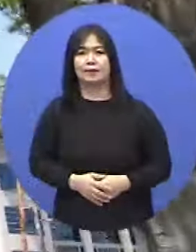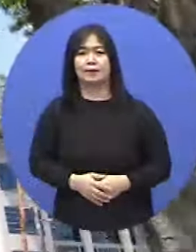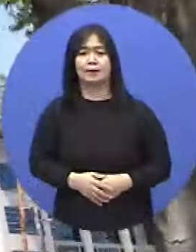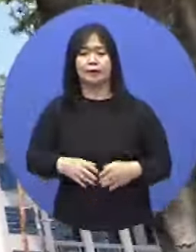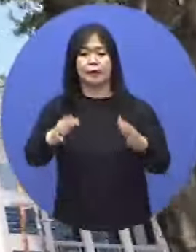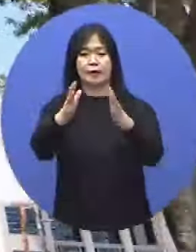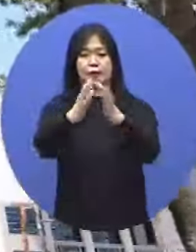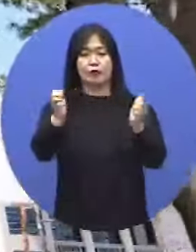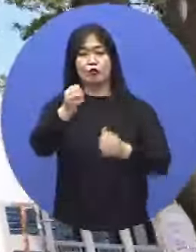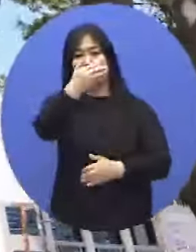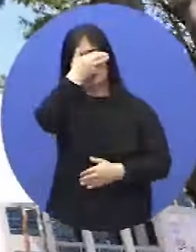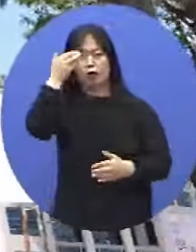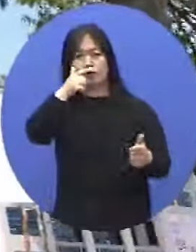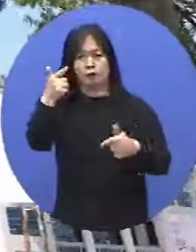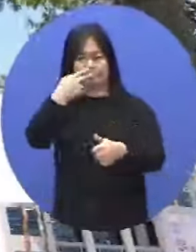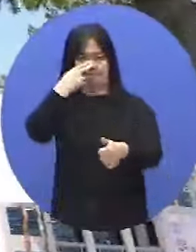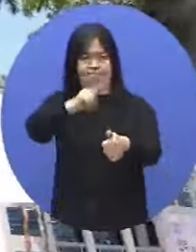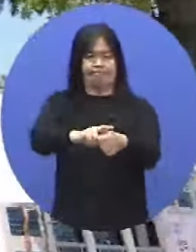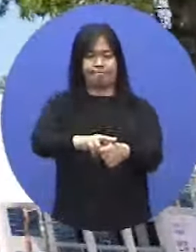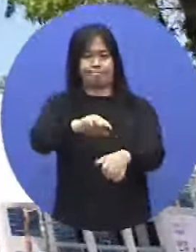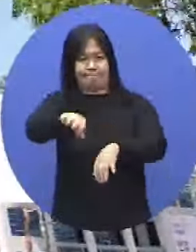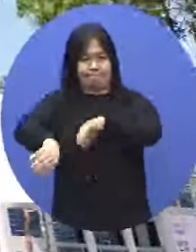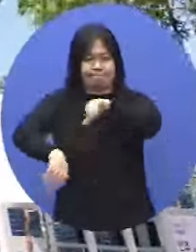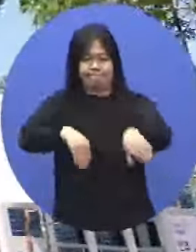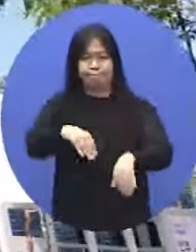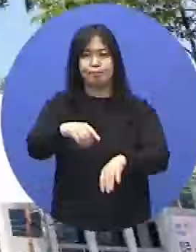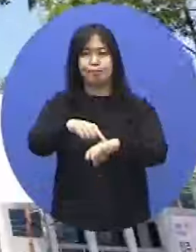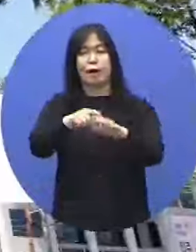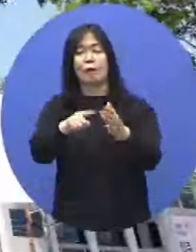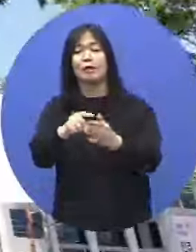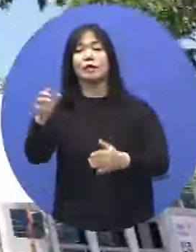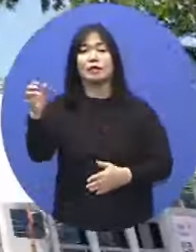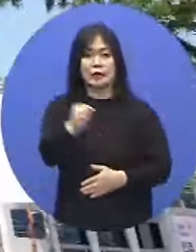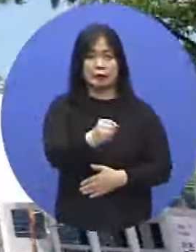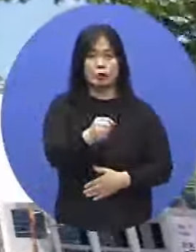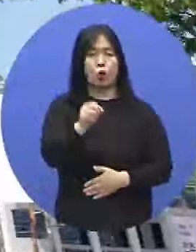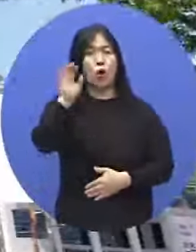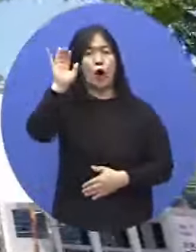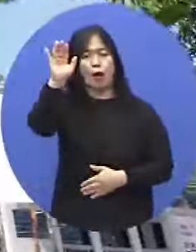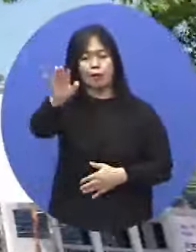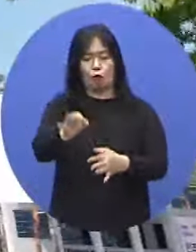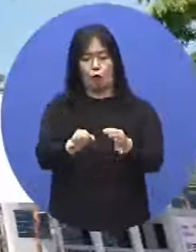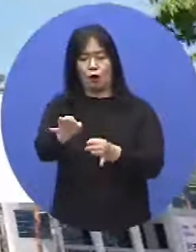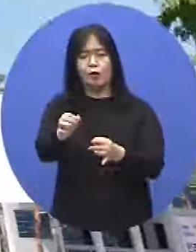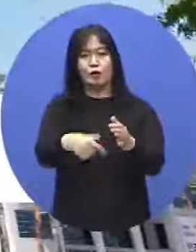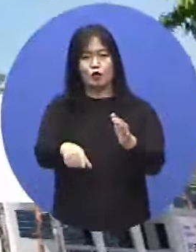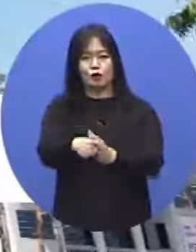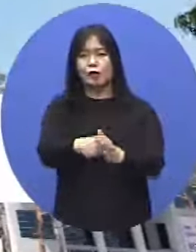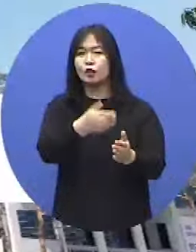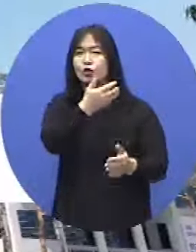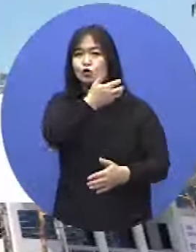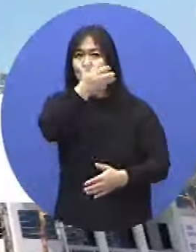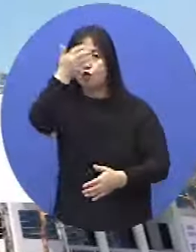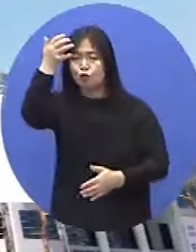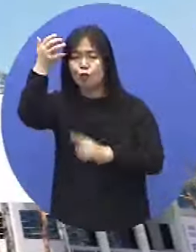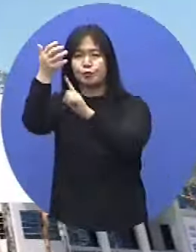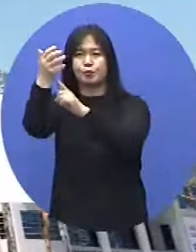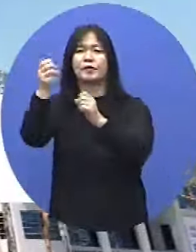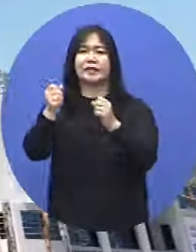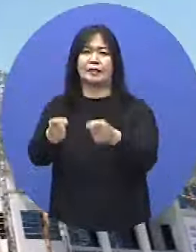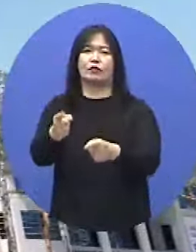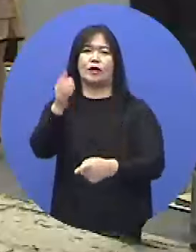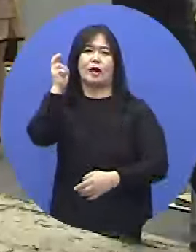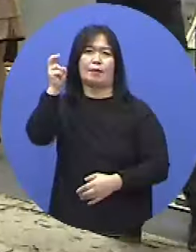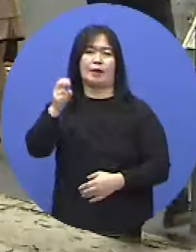청년들이 도전적이고 개척 정신을 가진 한상의 꿈을 키워나가는 아주 중요한 계기가 될 것으로